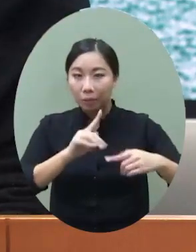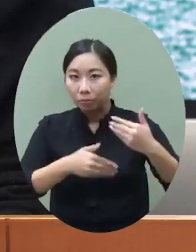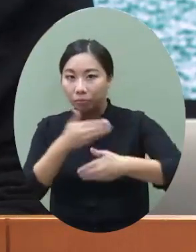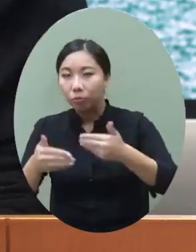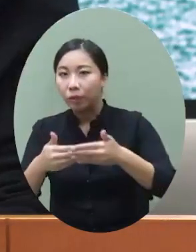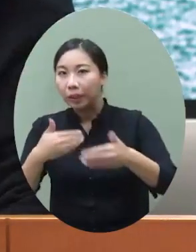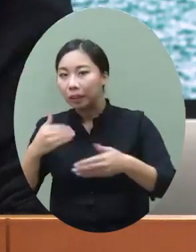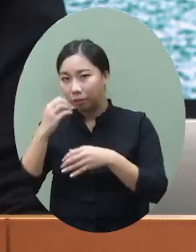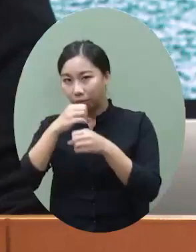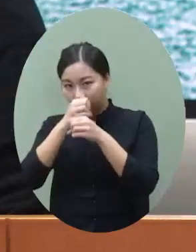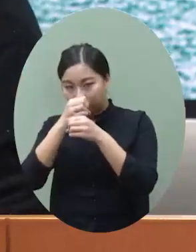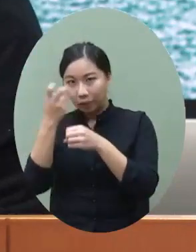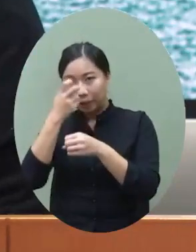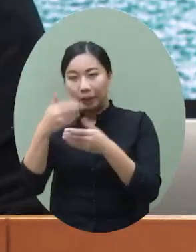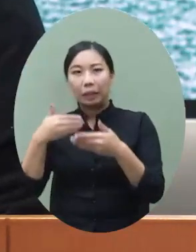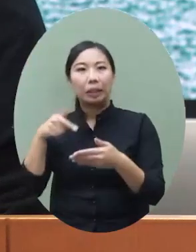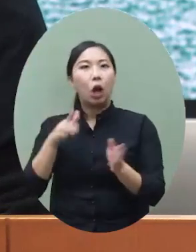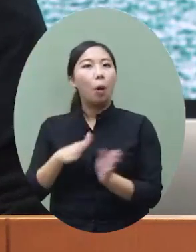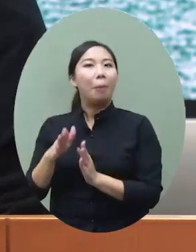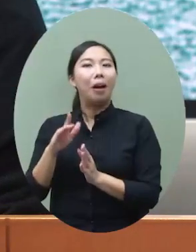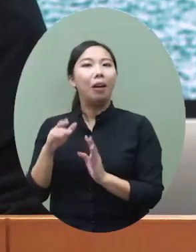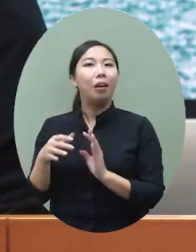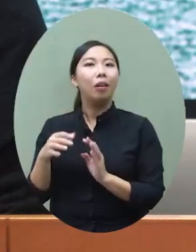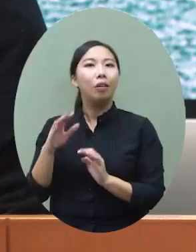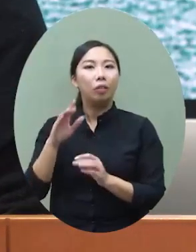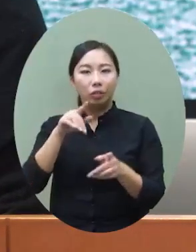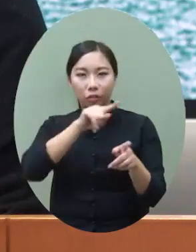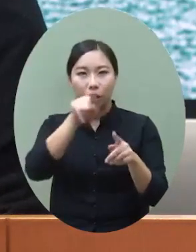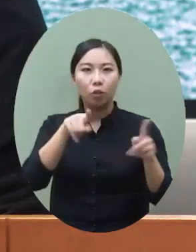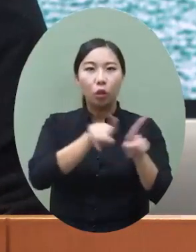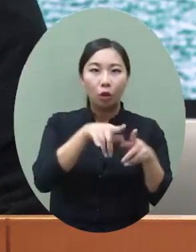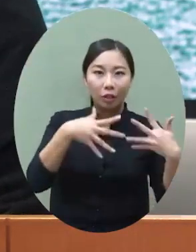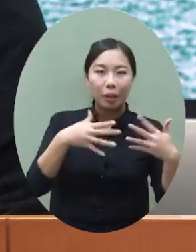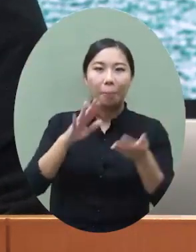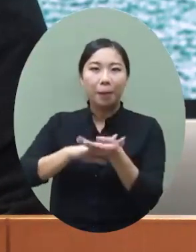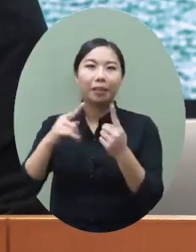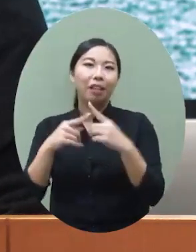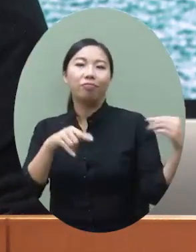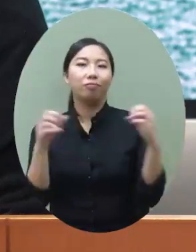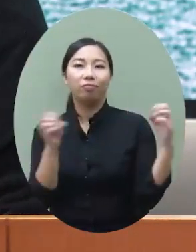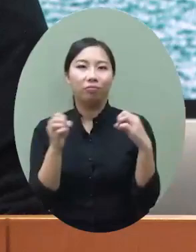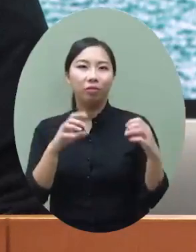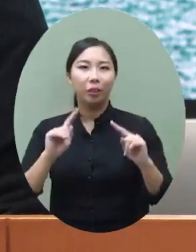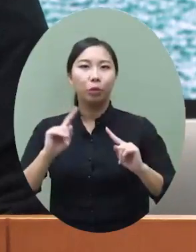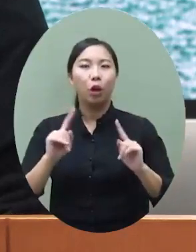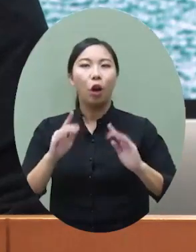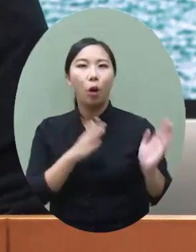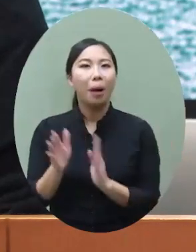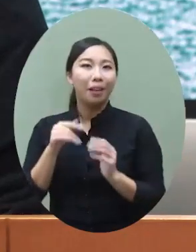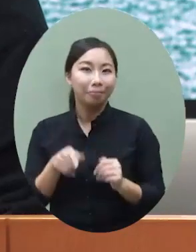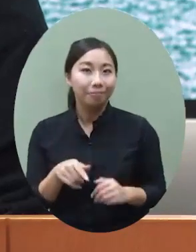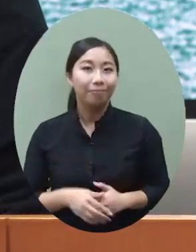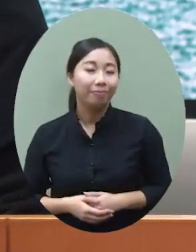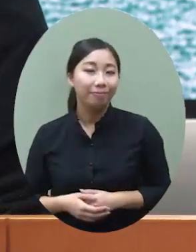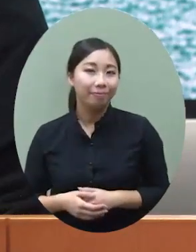咁但係佢哋都即係一開始嘅時候咧，都會同翻相關嘅同事啊，同埋嗰啲病人去溝通點樣去做嗰個安排嘅。